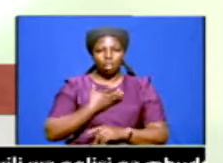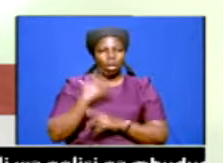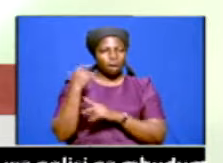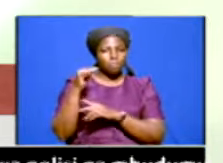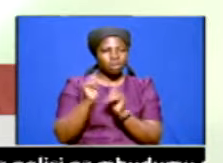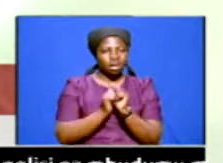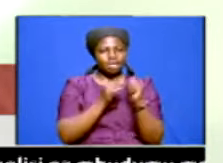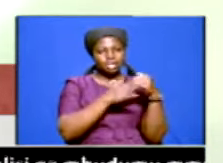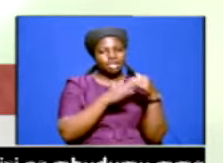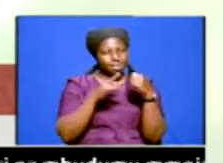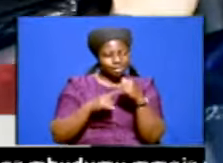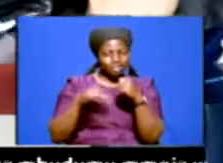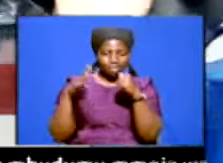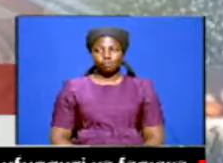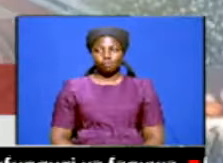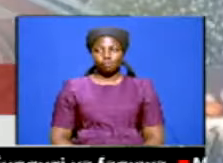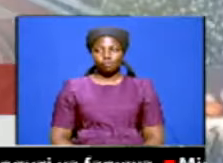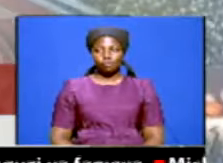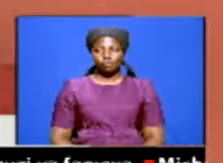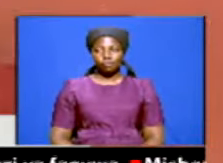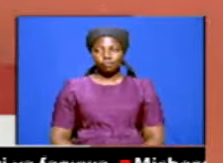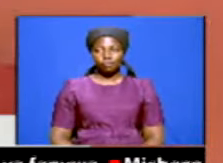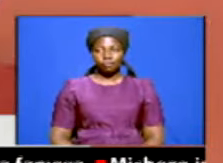jijini Mexico.